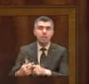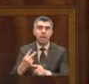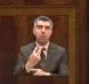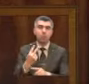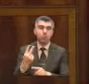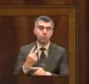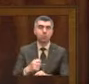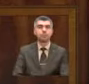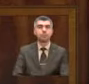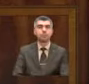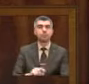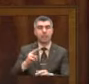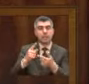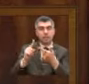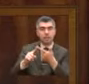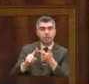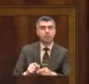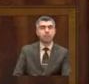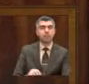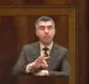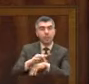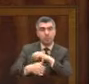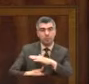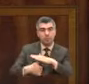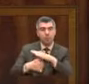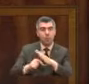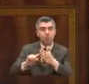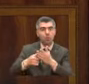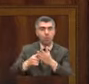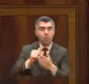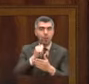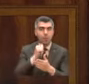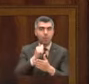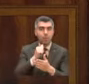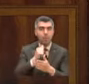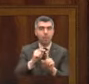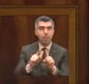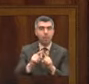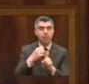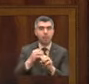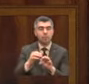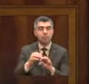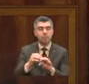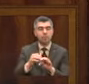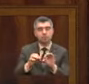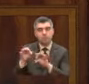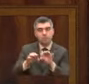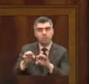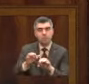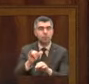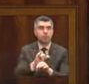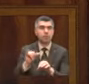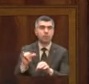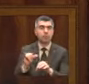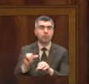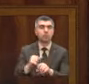سيد الوزير المحترم، المكتب الوطني للماء والكهرباء يمتنع عن التكفل بتسييرها بحجة السيد الوزير